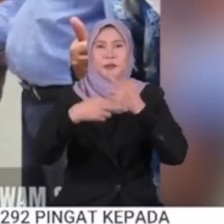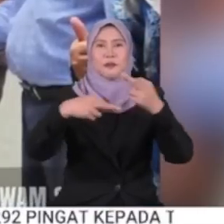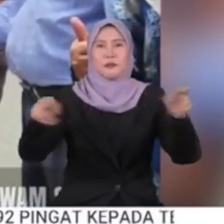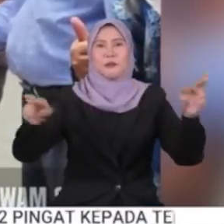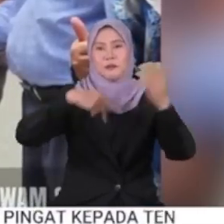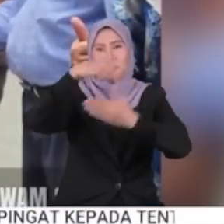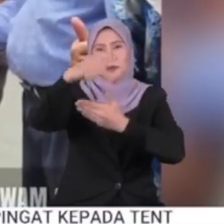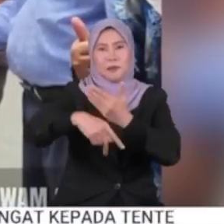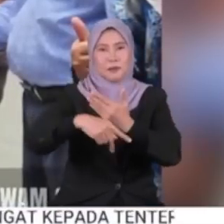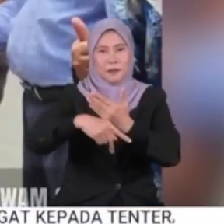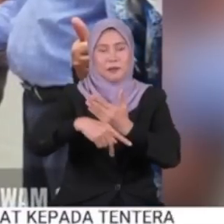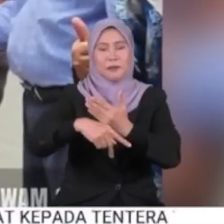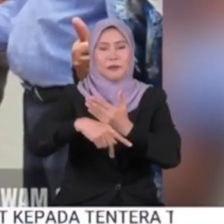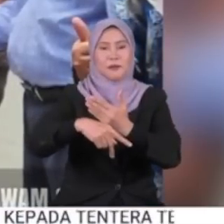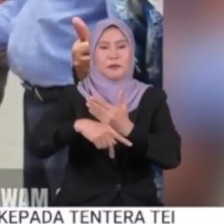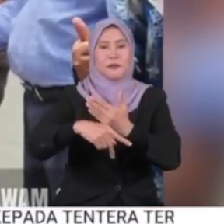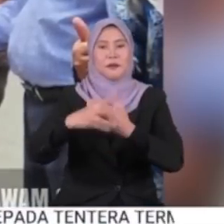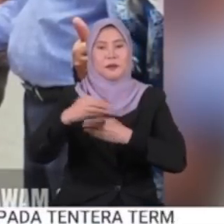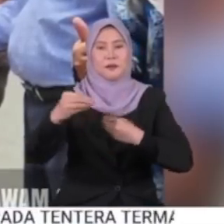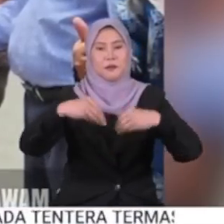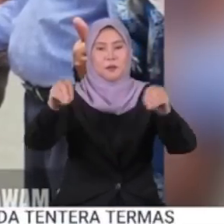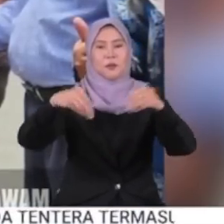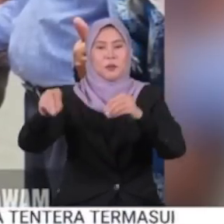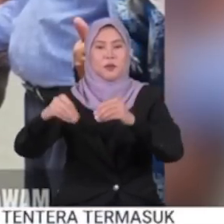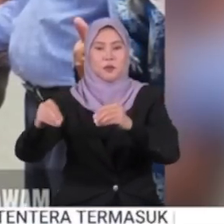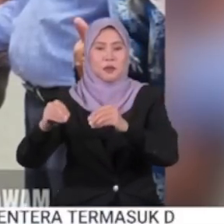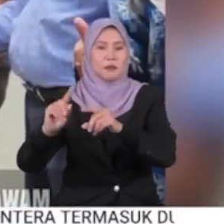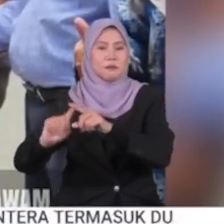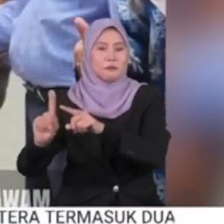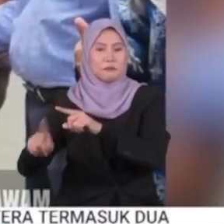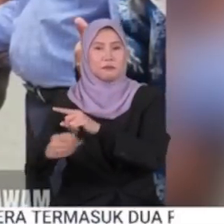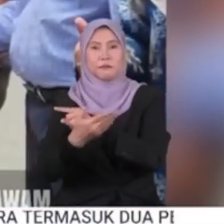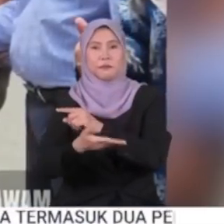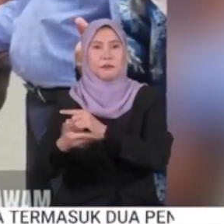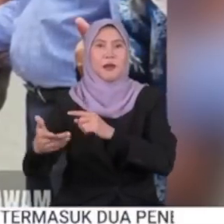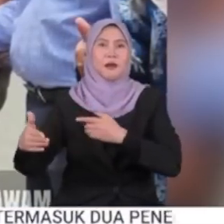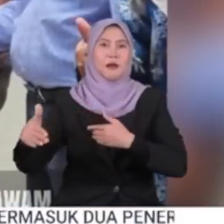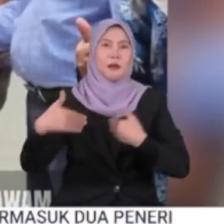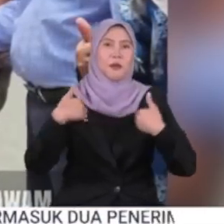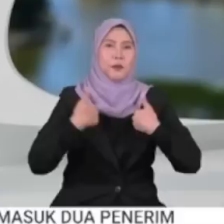program Rasa-Rasa Akuakultur dan Jualan Hasil Akuakultur di Sibu.